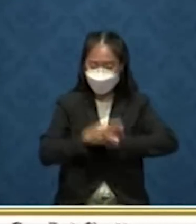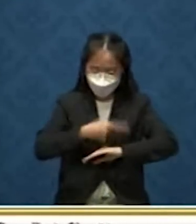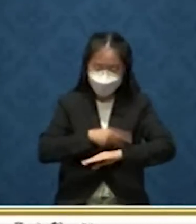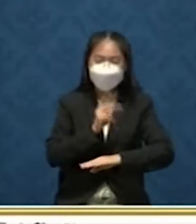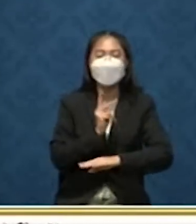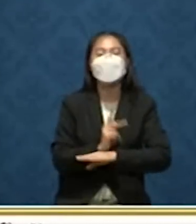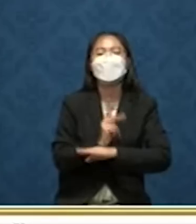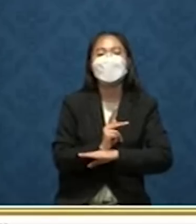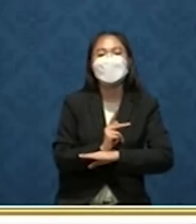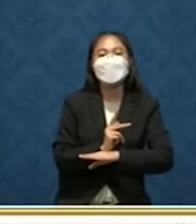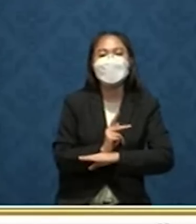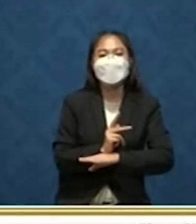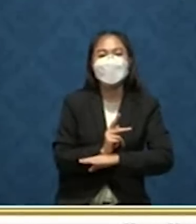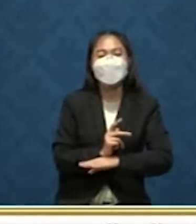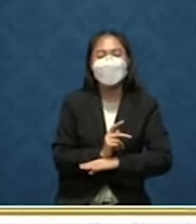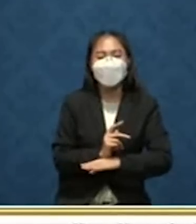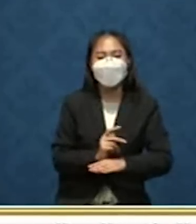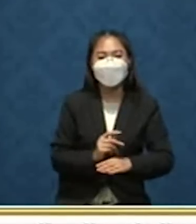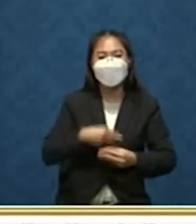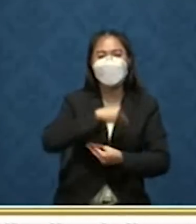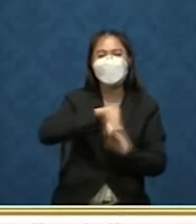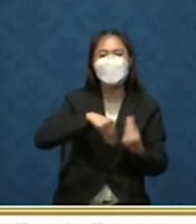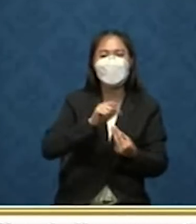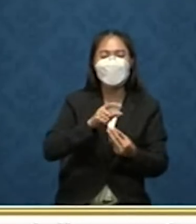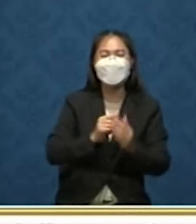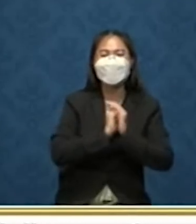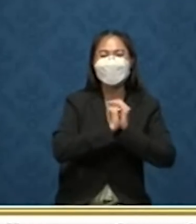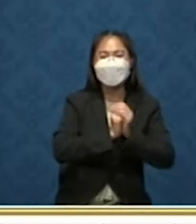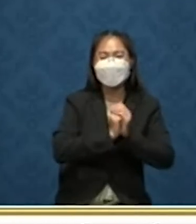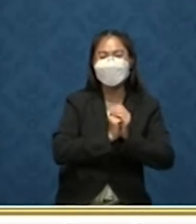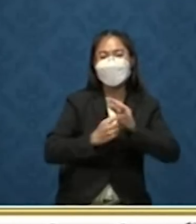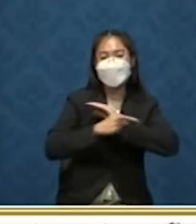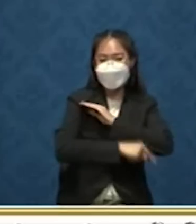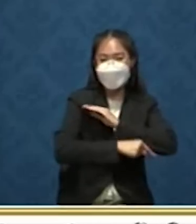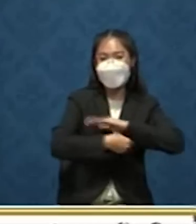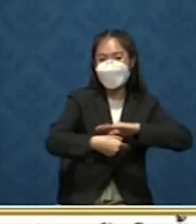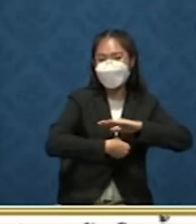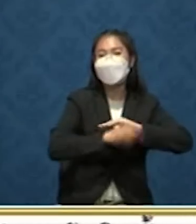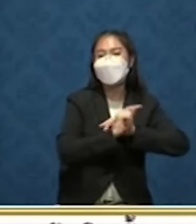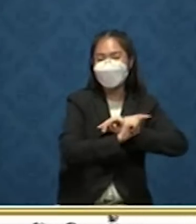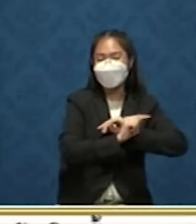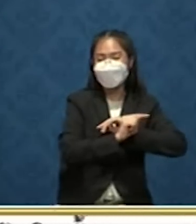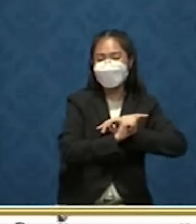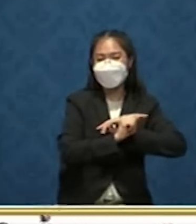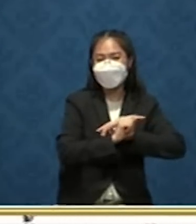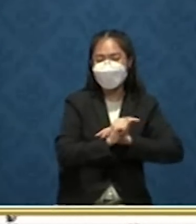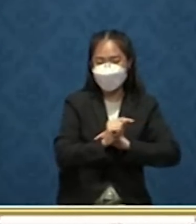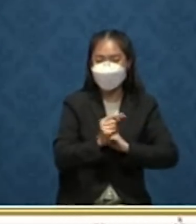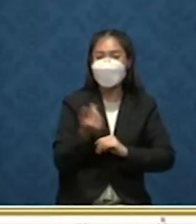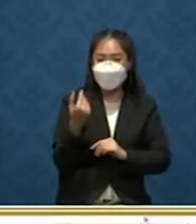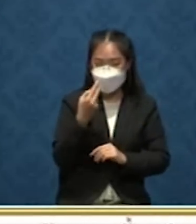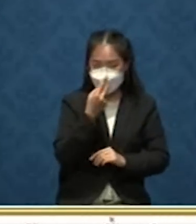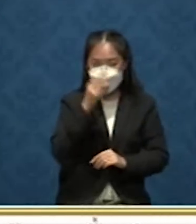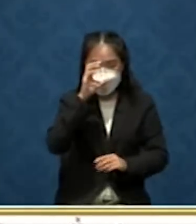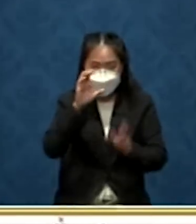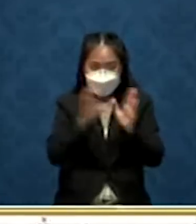ัจีนเท่าอย่างตู้หาวไมได้มี connection แ่ทางญาติประยตนะครับเรามาดูรูปถ่ายพ